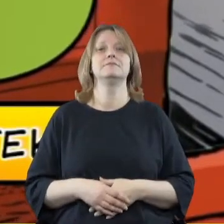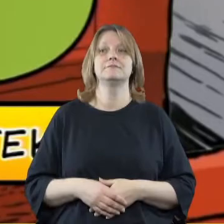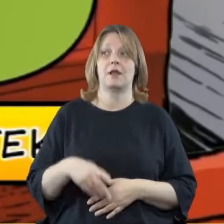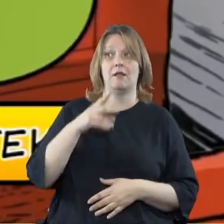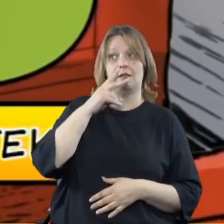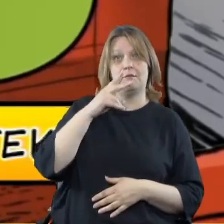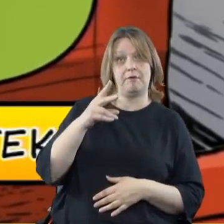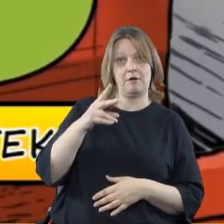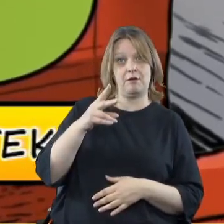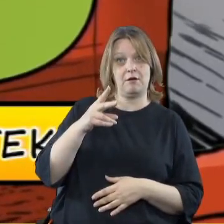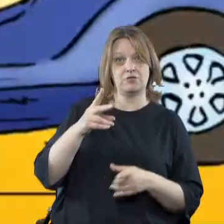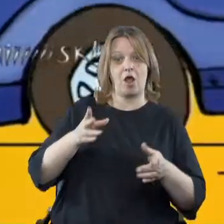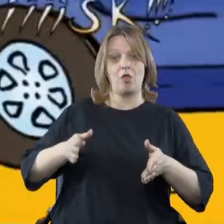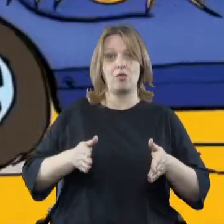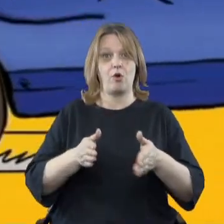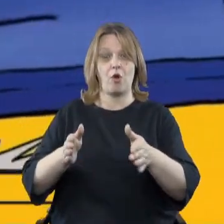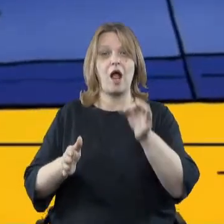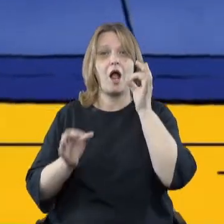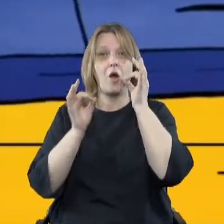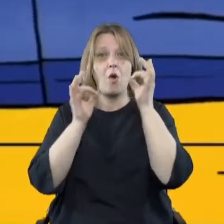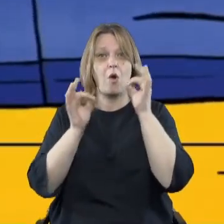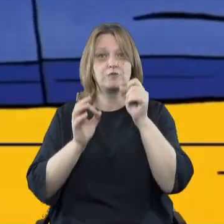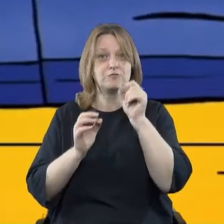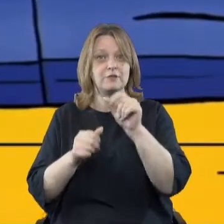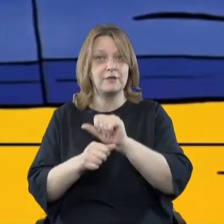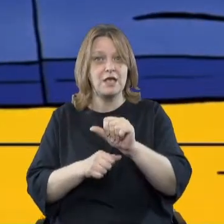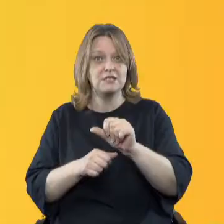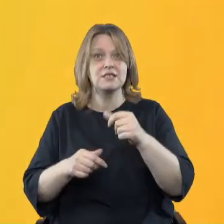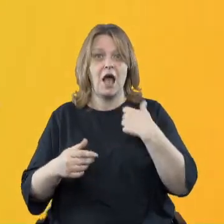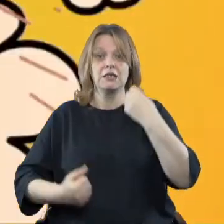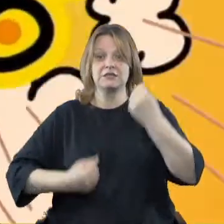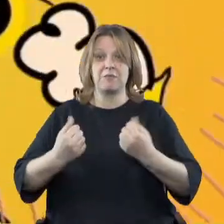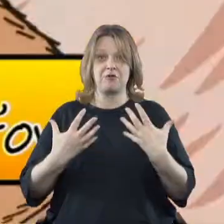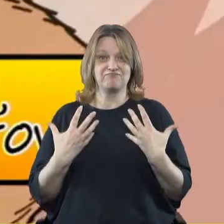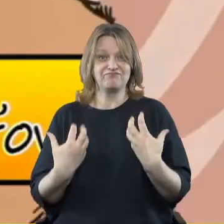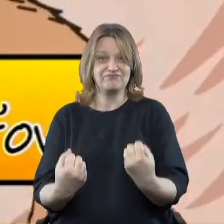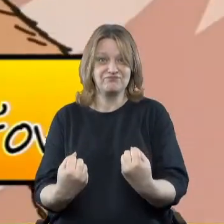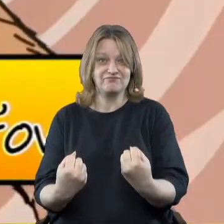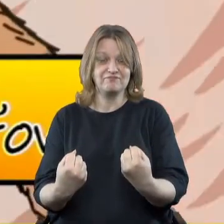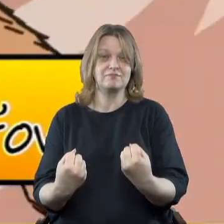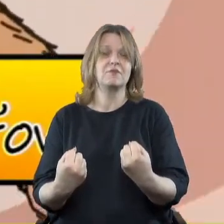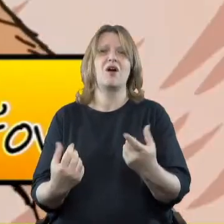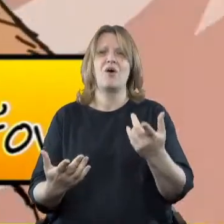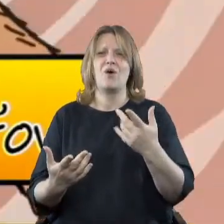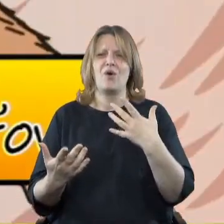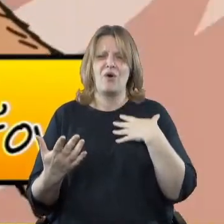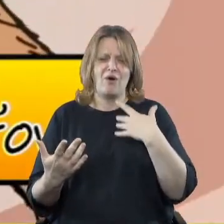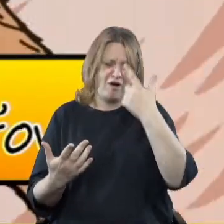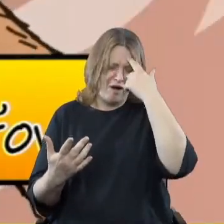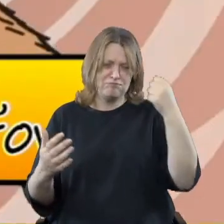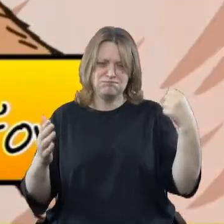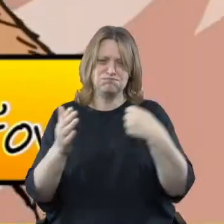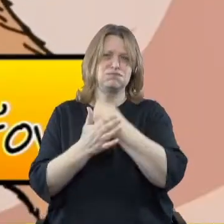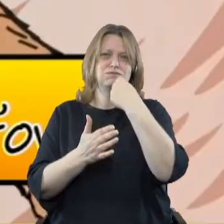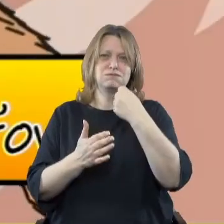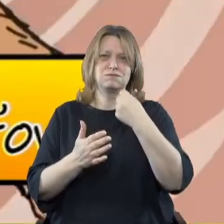Patrz, na drodze mały kotek. Zahamował wóz z łoskotem. Ojej, moja biedna głowa. Nie była